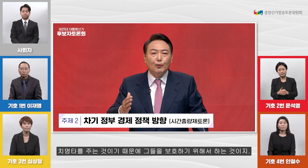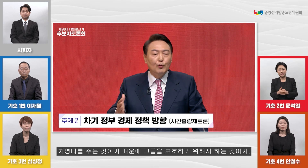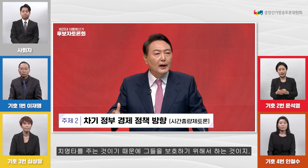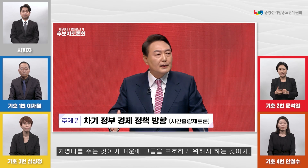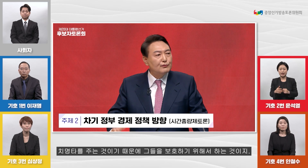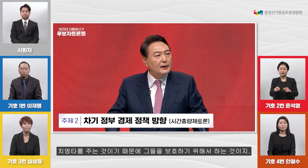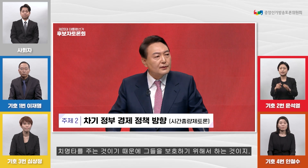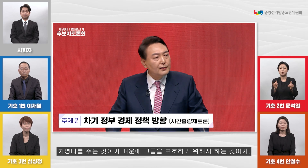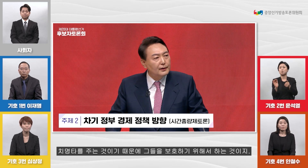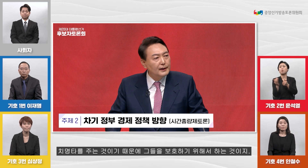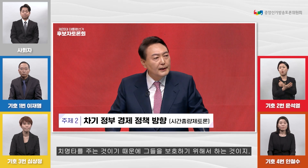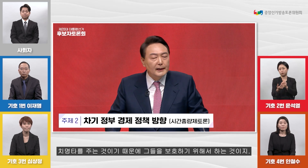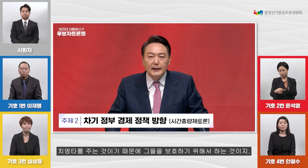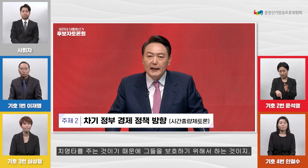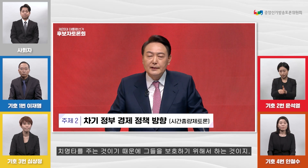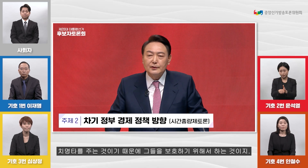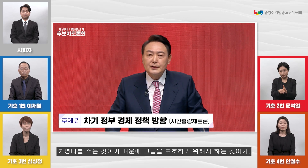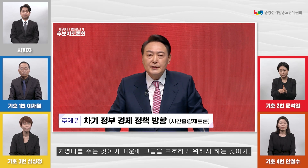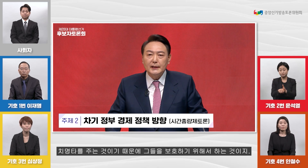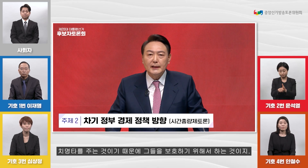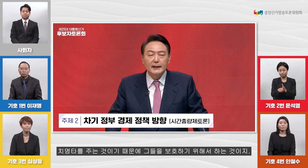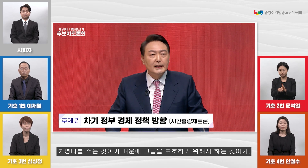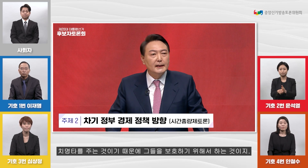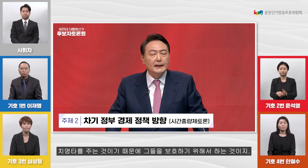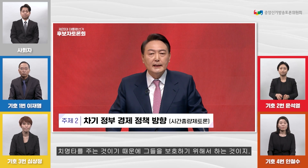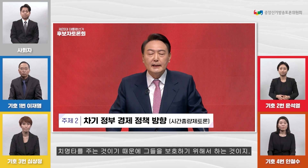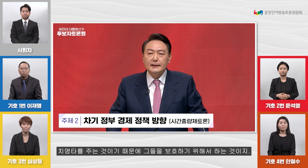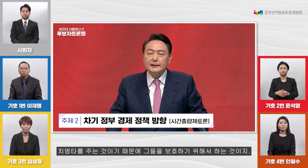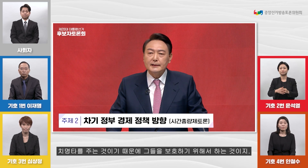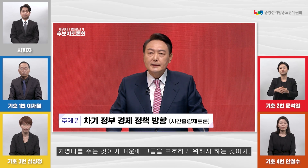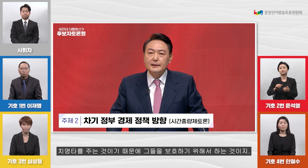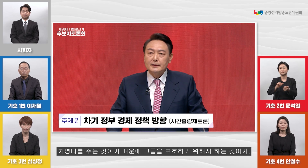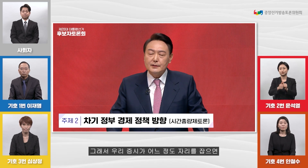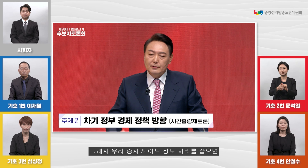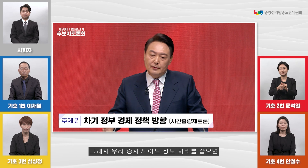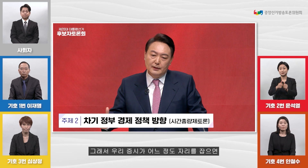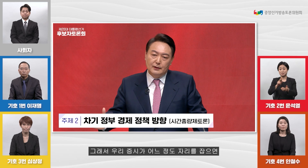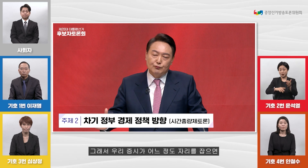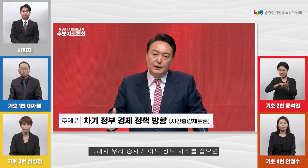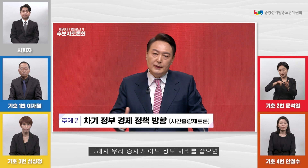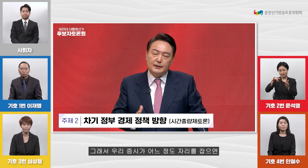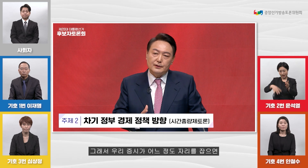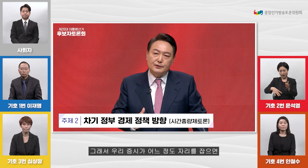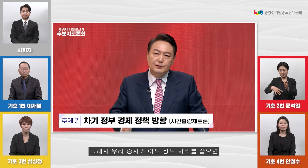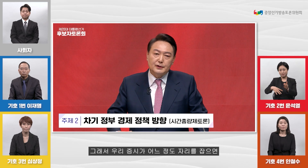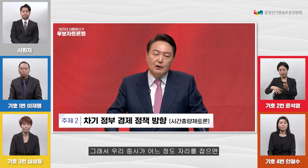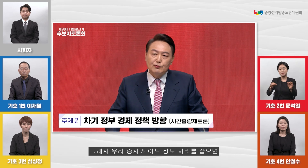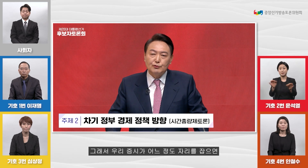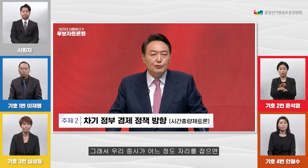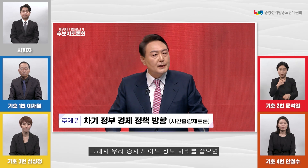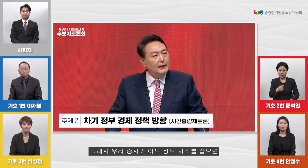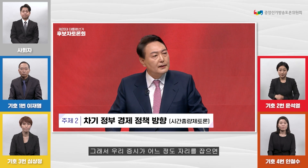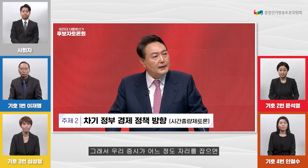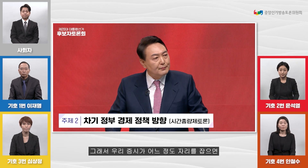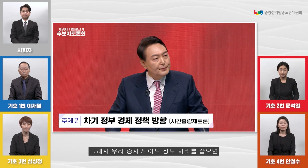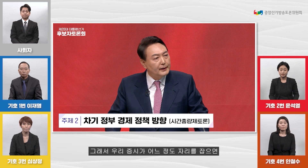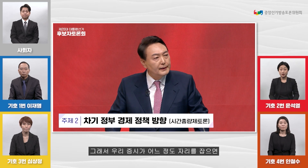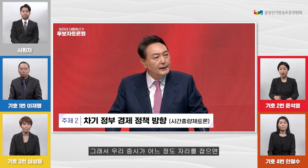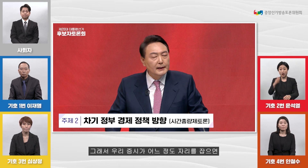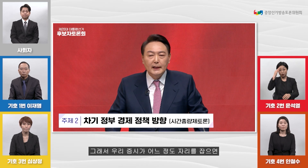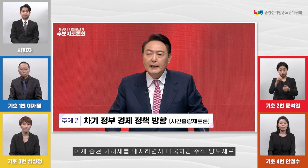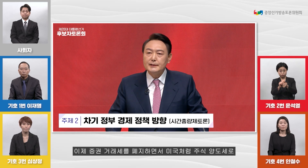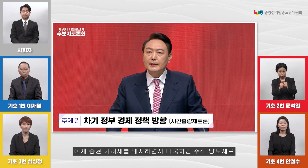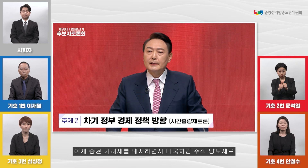그들을 보호하기 위해서 하는 것이지, 그래서 우리 증시가 어느 정도 자리를